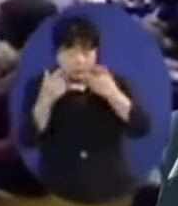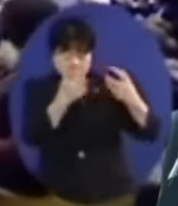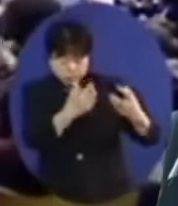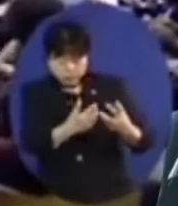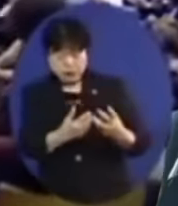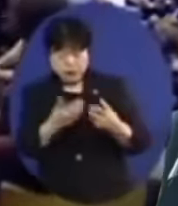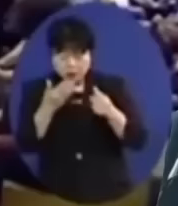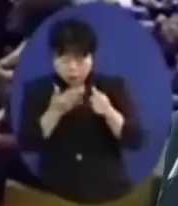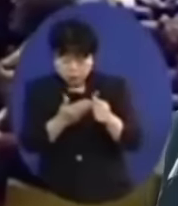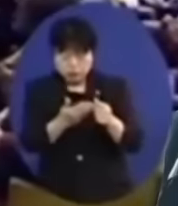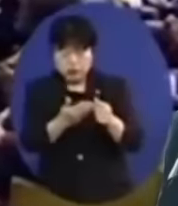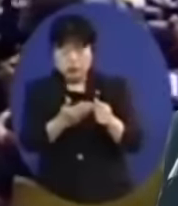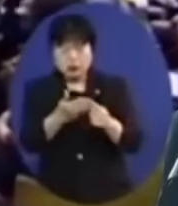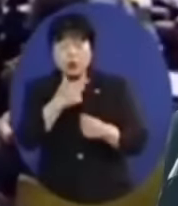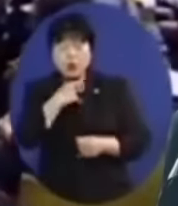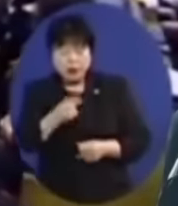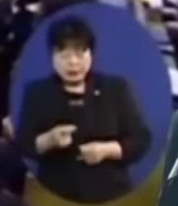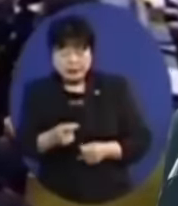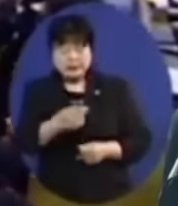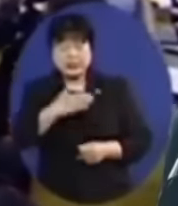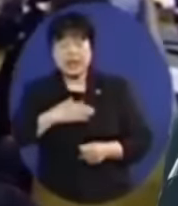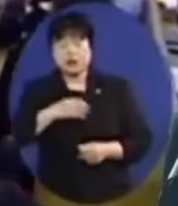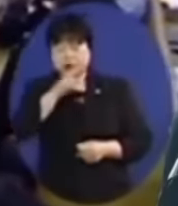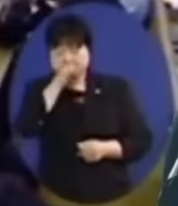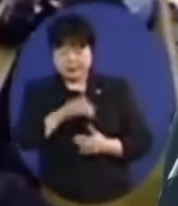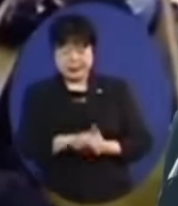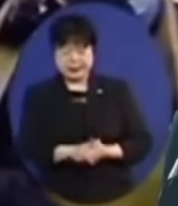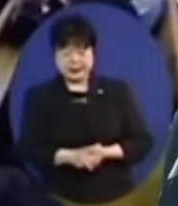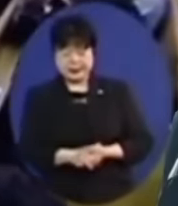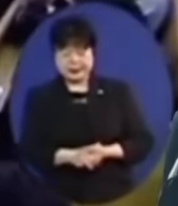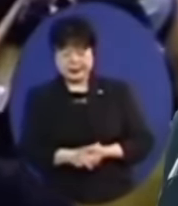넘치게 얻게 하기를 원하시는 것을 압니다.